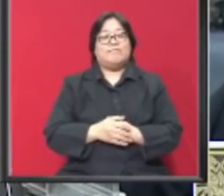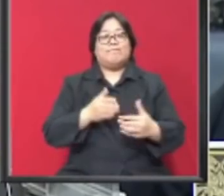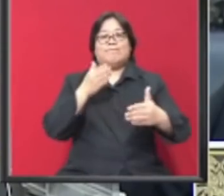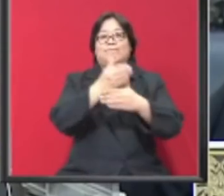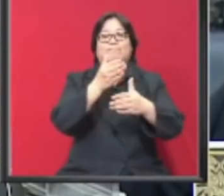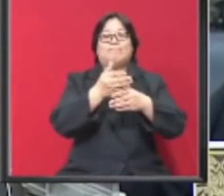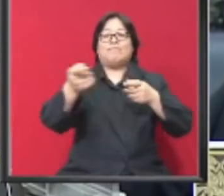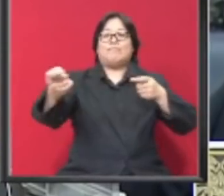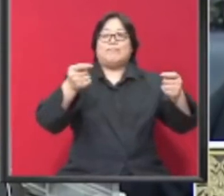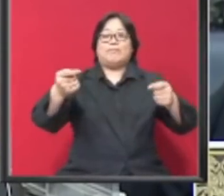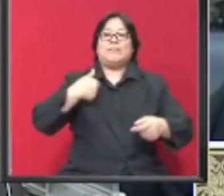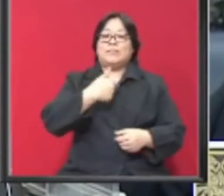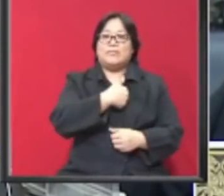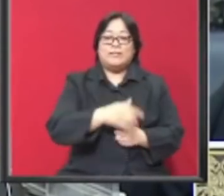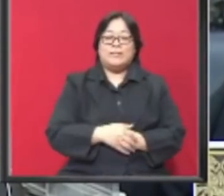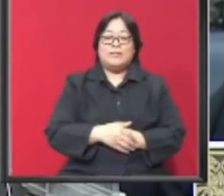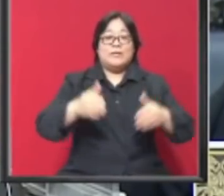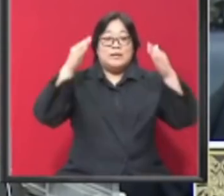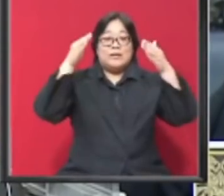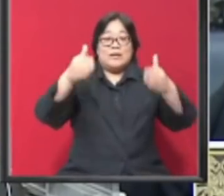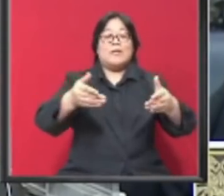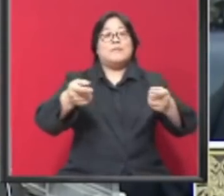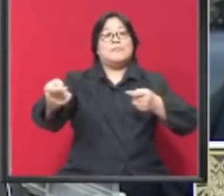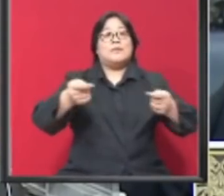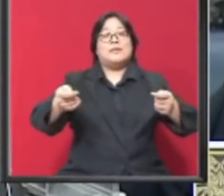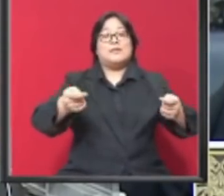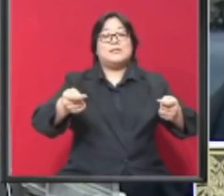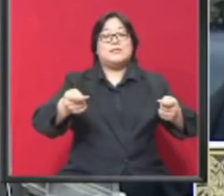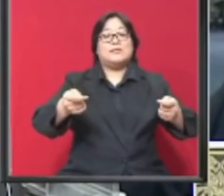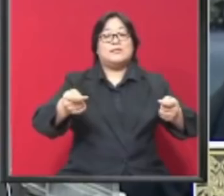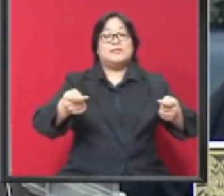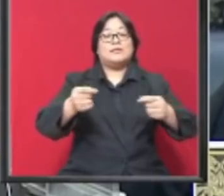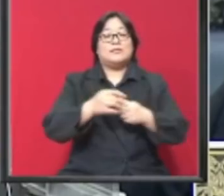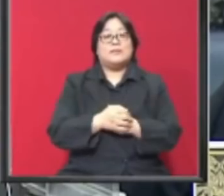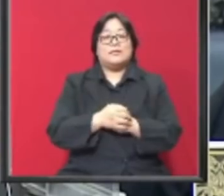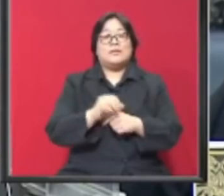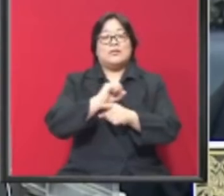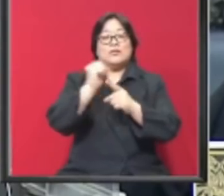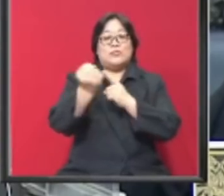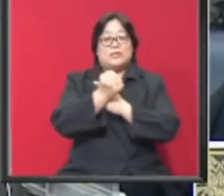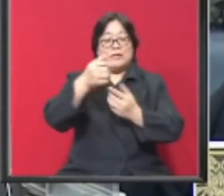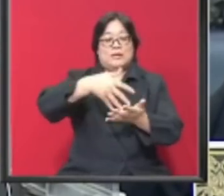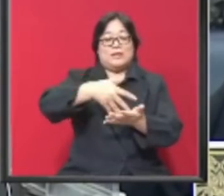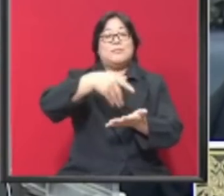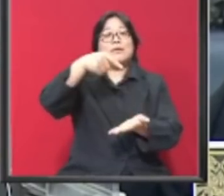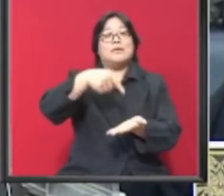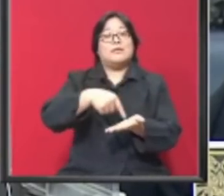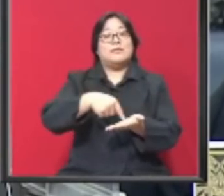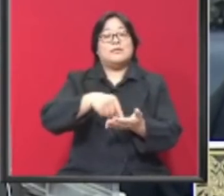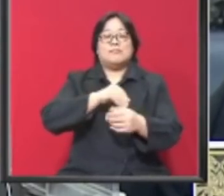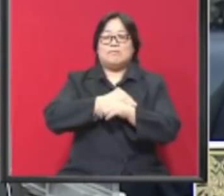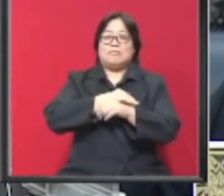pemerintahan tumpahan kepada pemerintahan kedudukan yang lemah ini